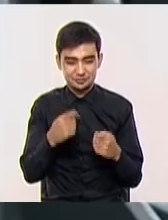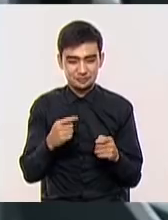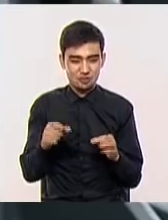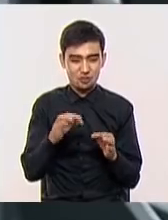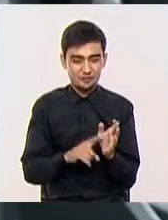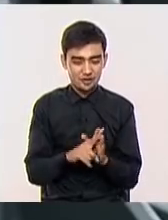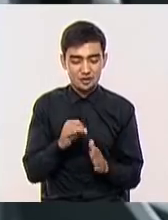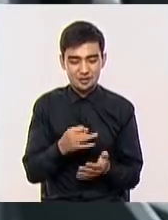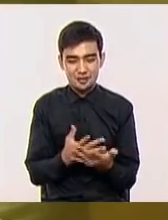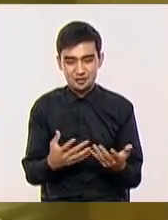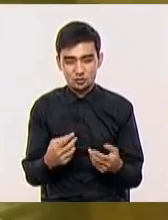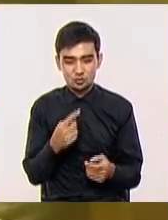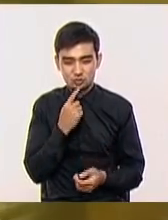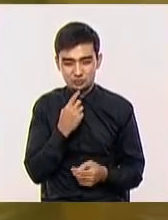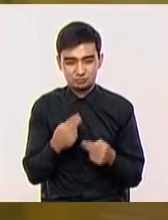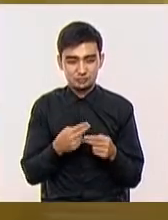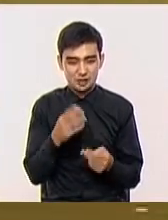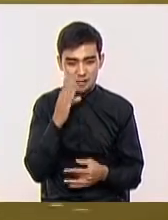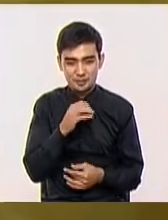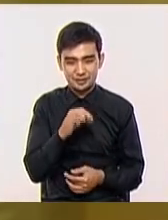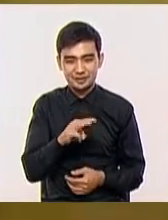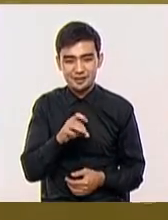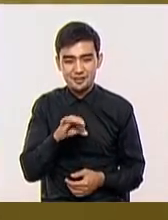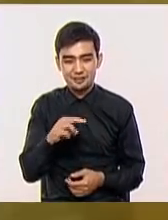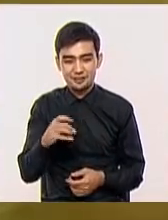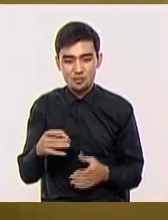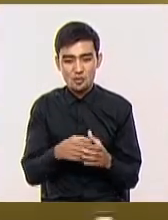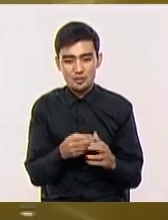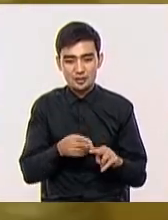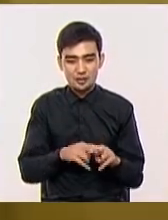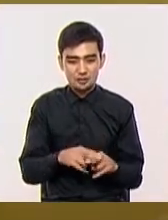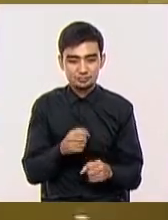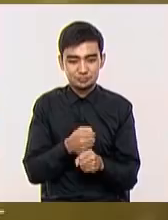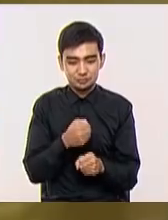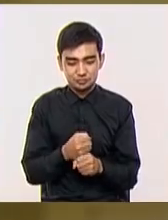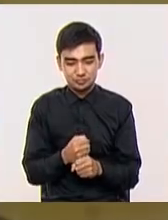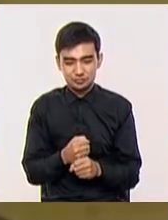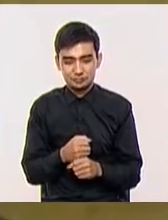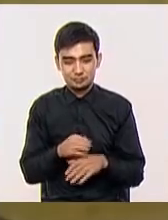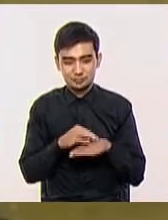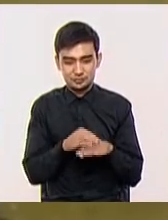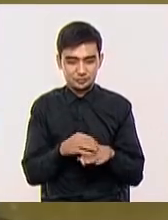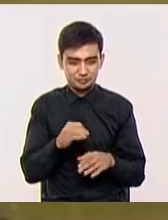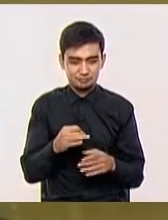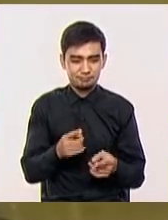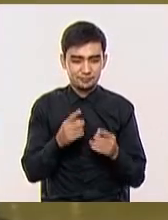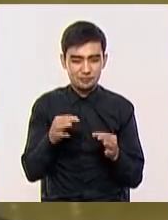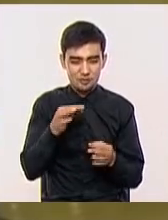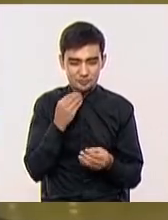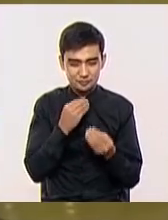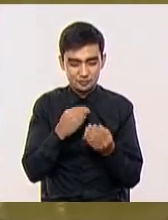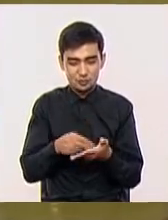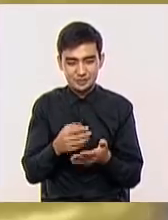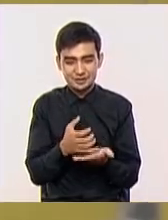бастап түрлі қиындықтар кездеседі. Ең алдымен трейдерлік компаниялар өндірушілердің алдын орап кетеді екен. Дихандардан ірі көлемде шикізатты сатып алып